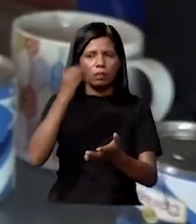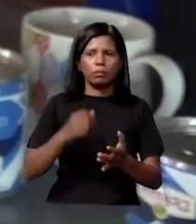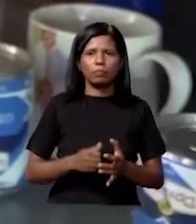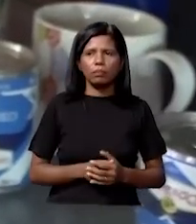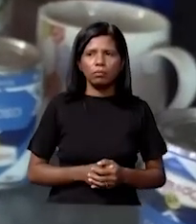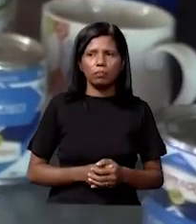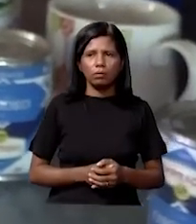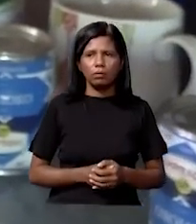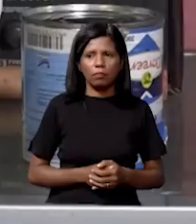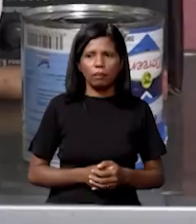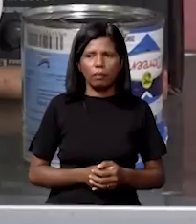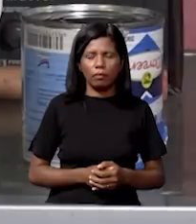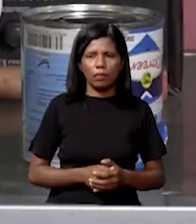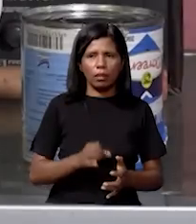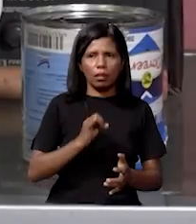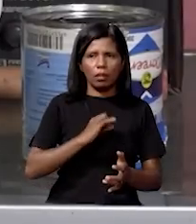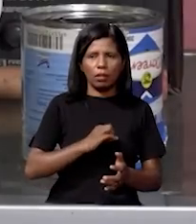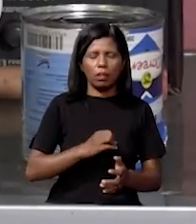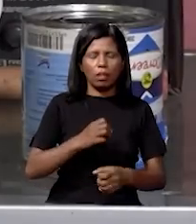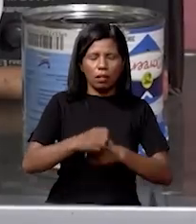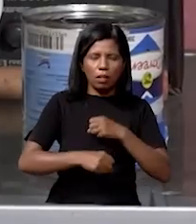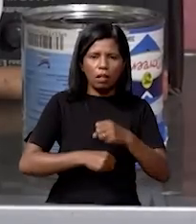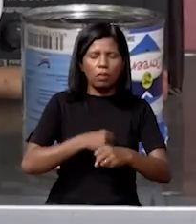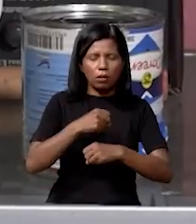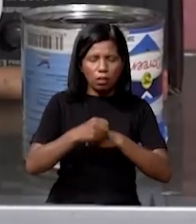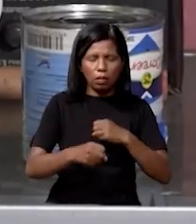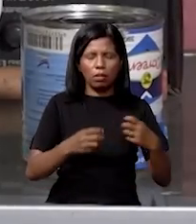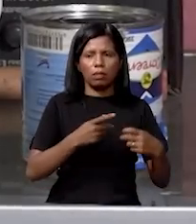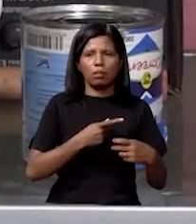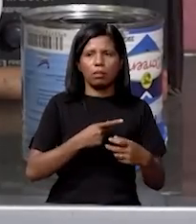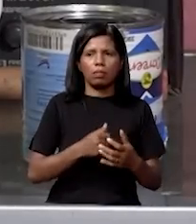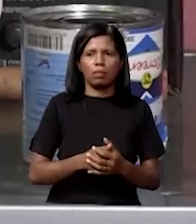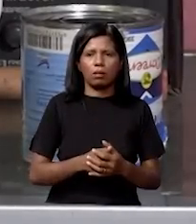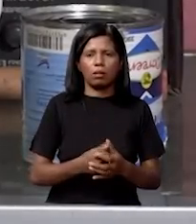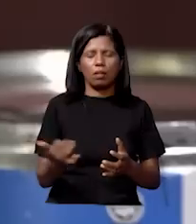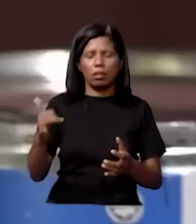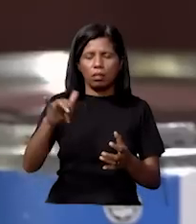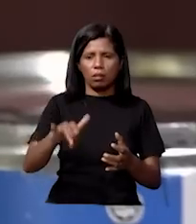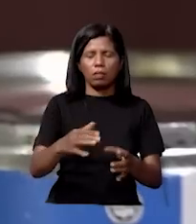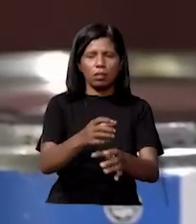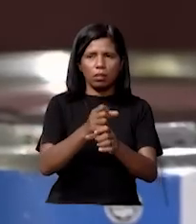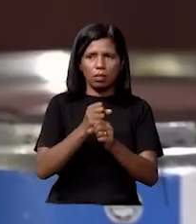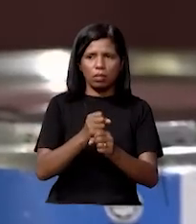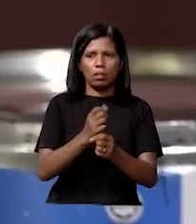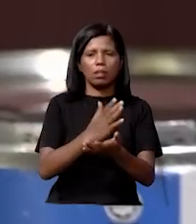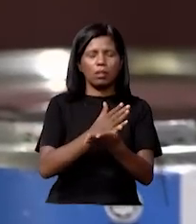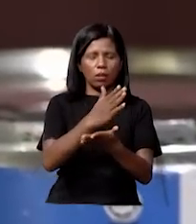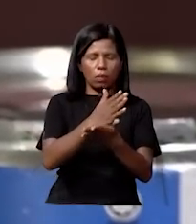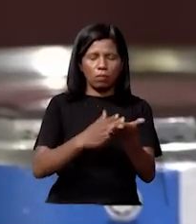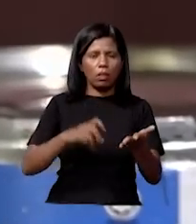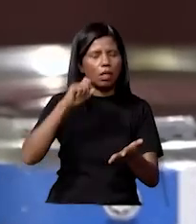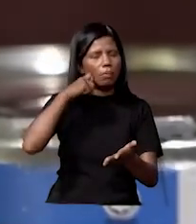abe au toba au terus label au tahana nu puan label au ruka serba kwa apel bahan